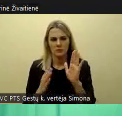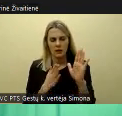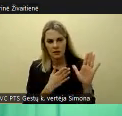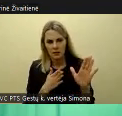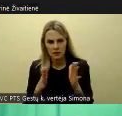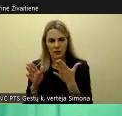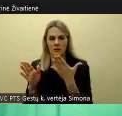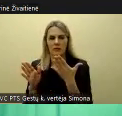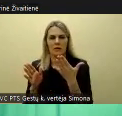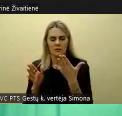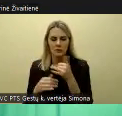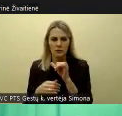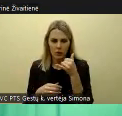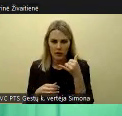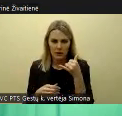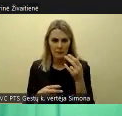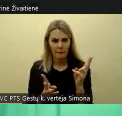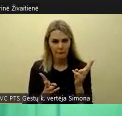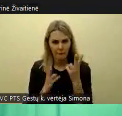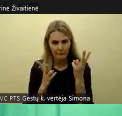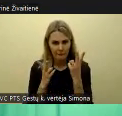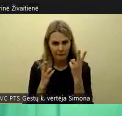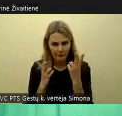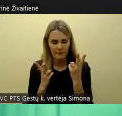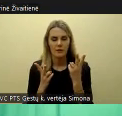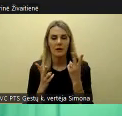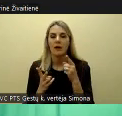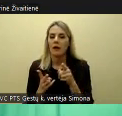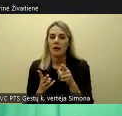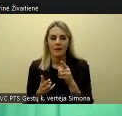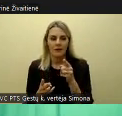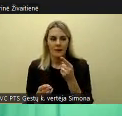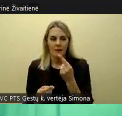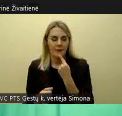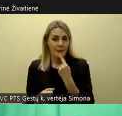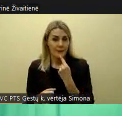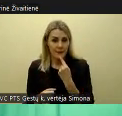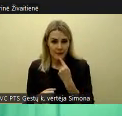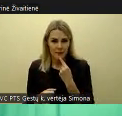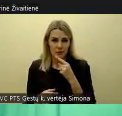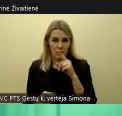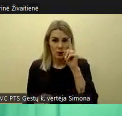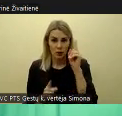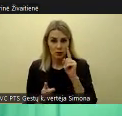išlaikant kokybę. Ir tai nėra lengva, tai kelia iššūkius